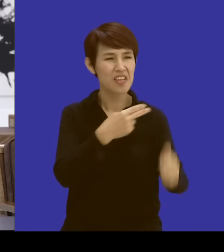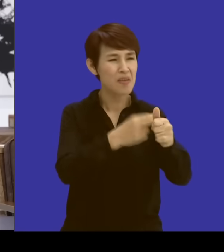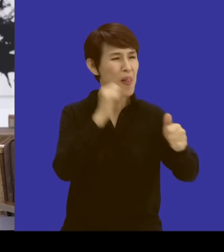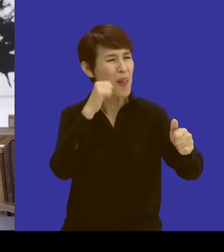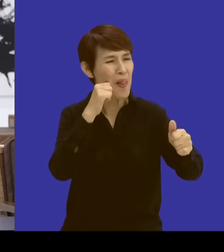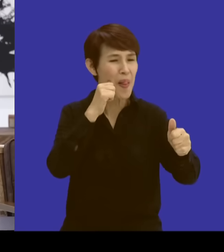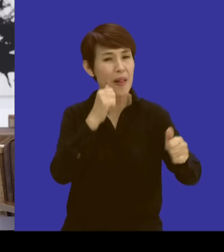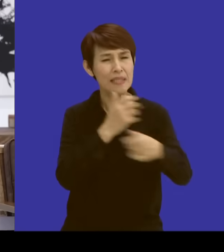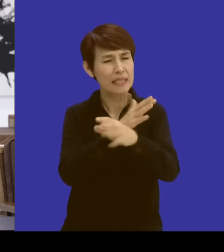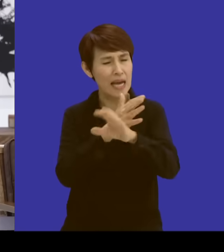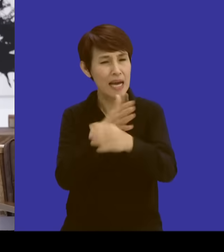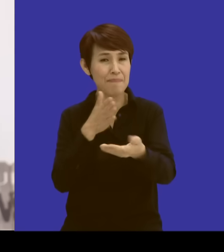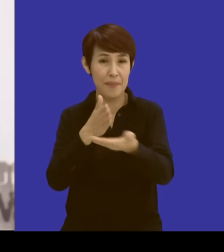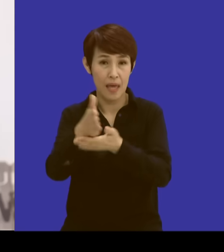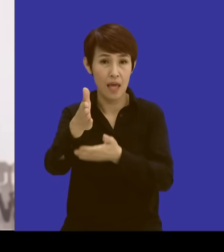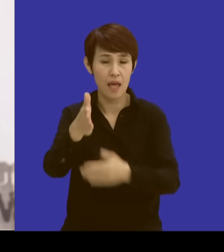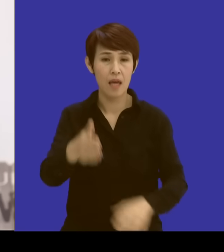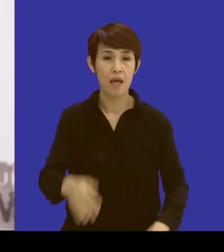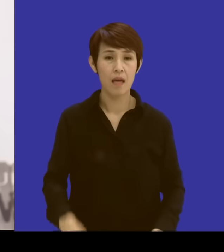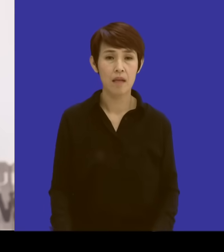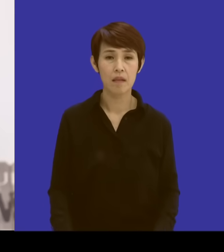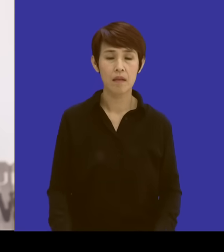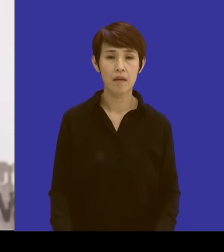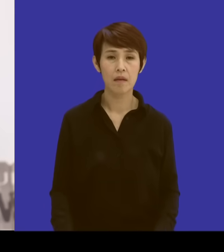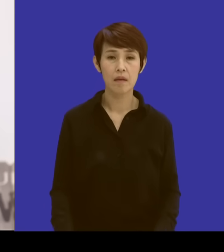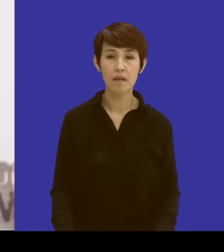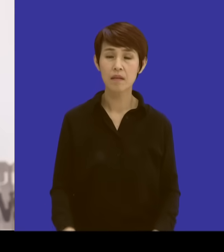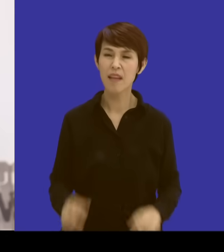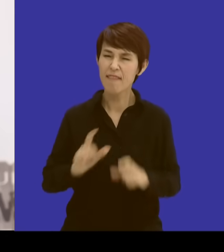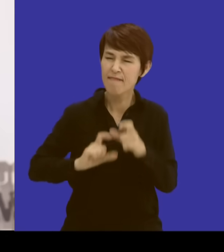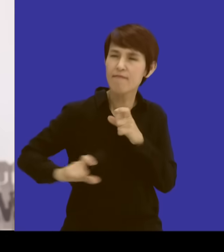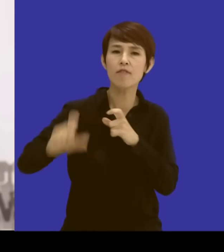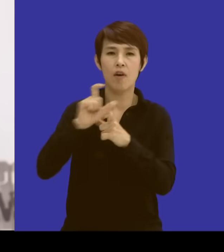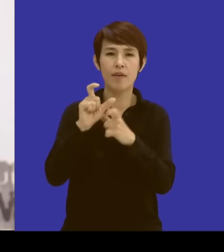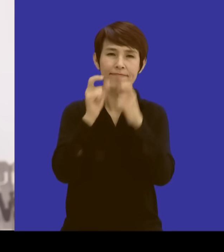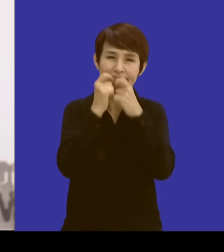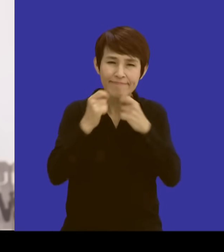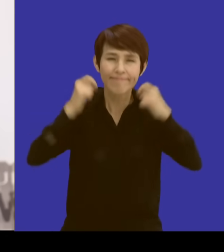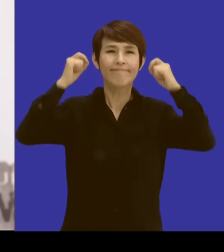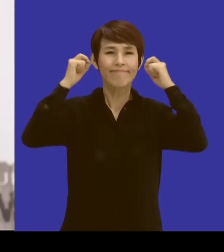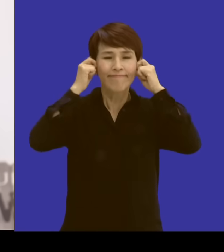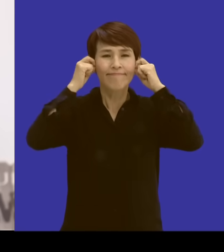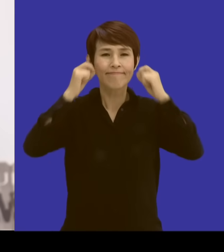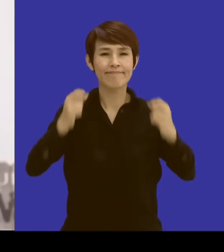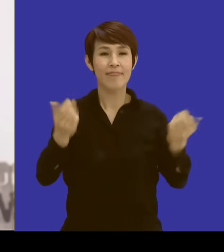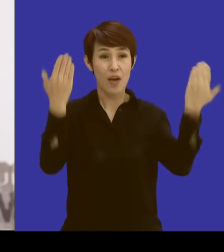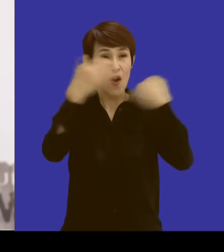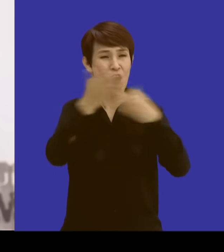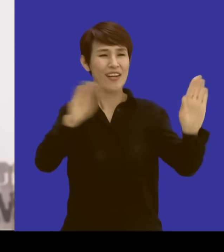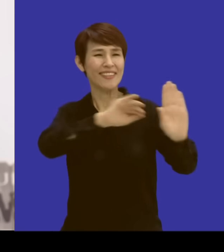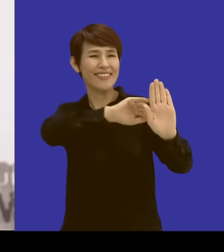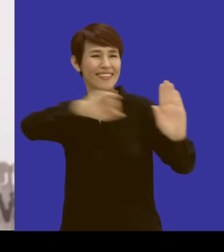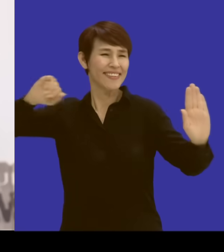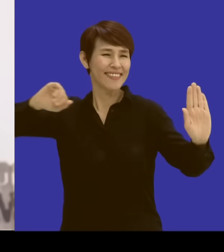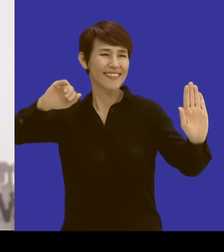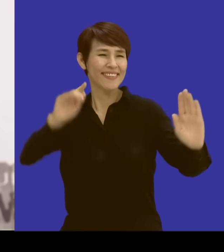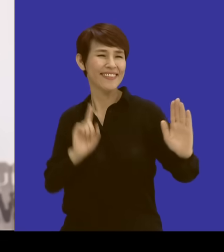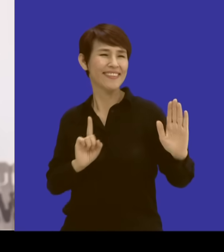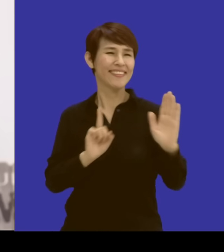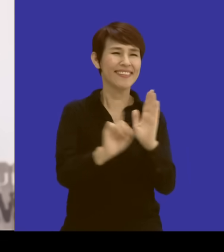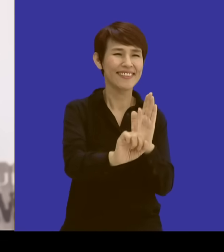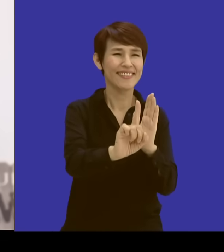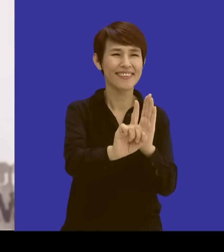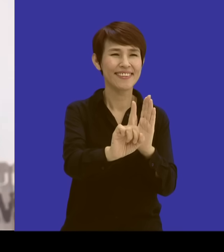막 이런 장난꾸러기였는데 그랬던 어느 날보다 더 활짝 웃으면서 교실에 들어간 거예요. 그러니까